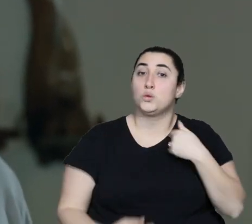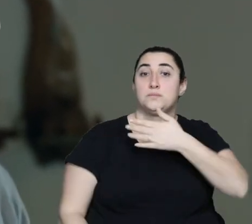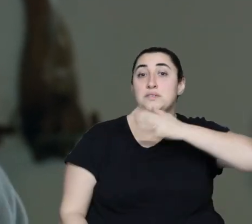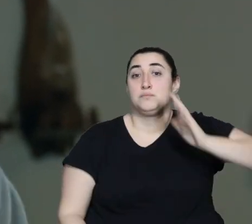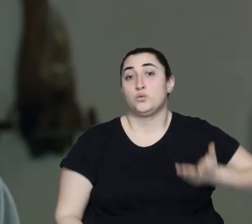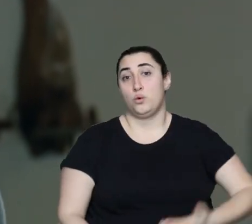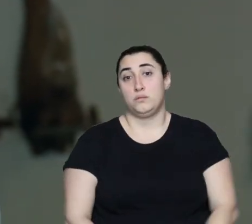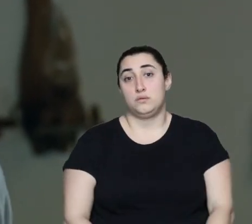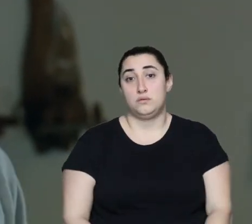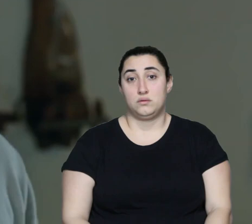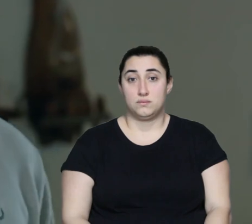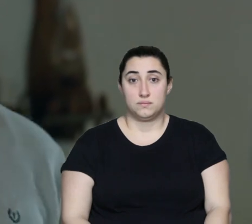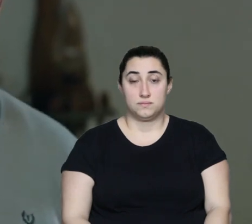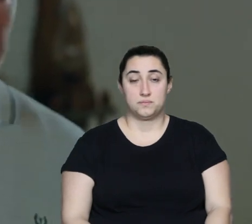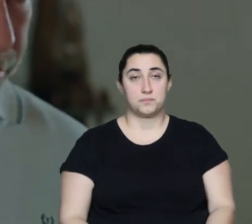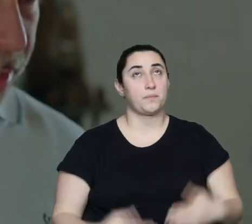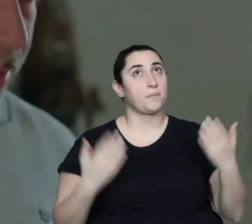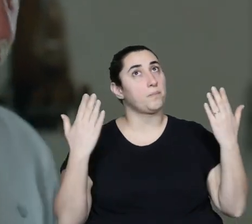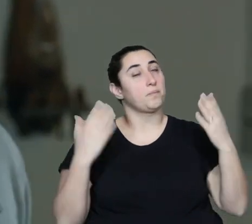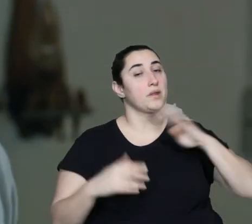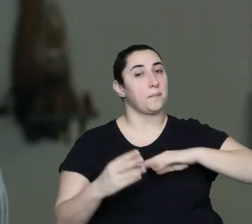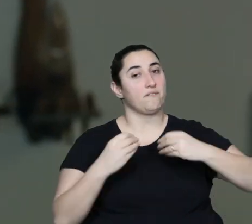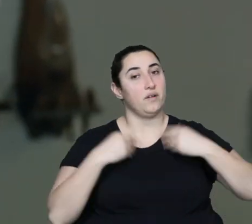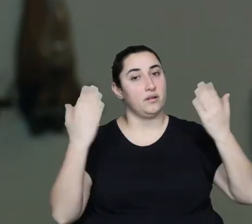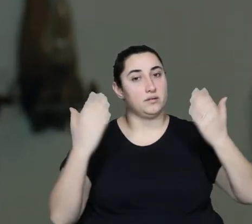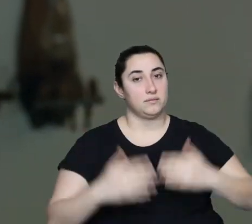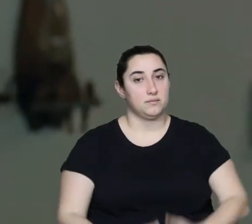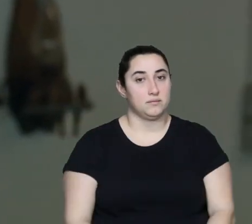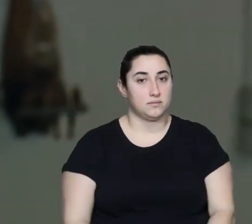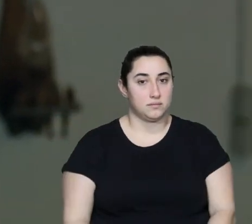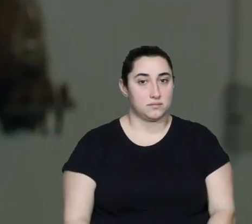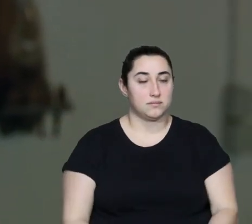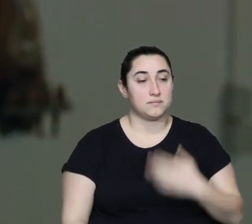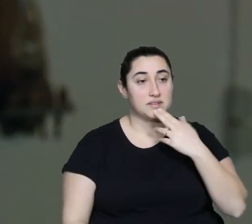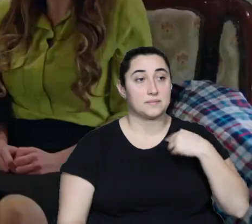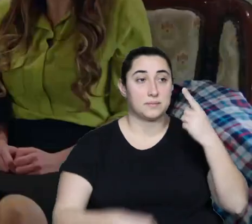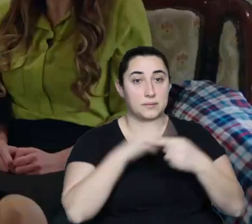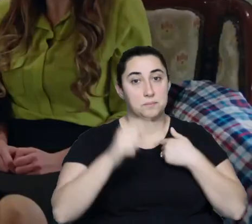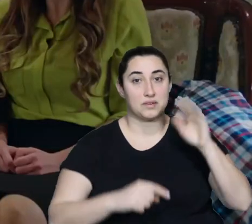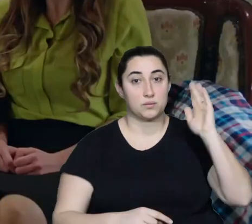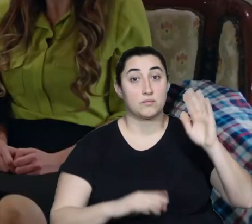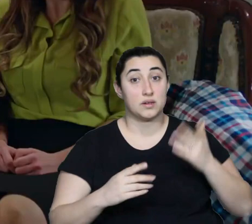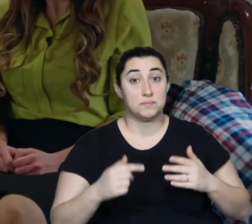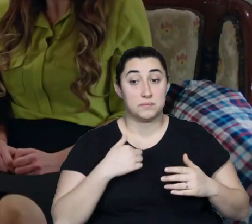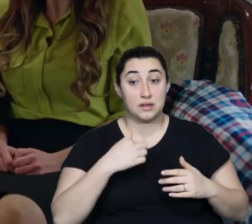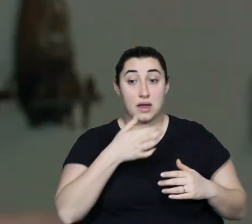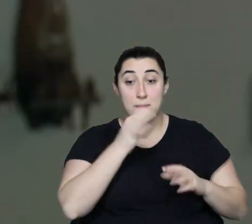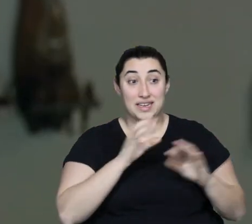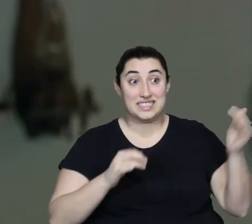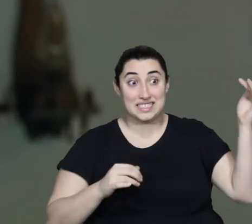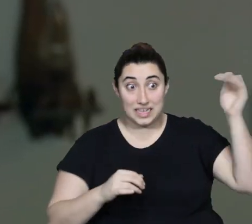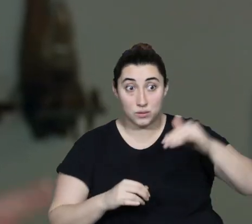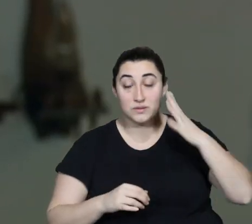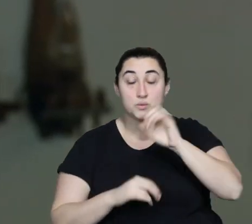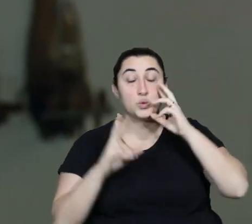bitti hiçbir şeyden haberim yok ki. Bana Allah'ım sen bana sabır ver. Ben şu kızları aramaya gidiyorum. Eğer benden önce gelirlerse